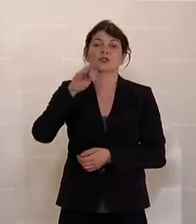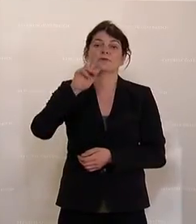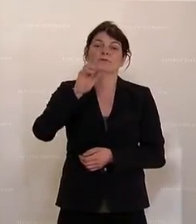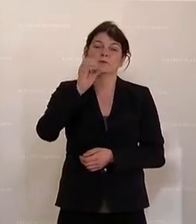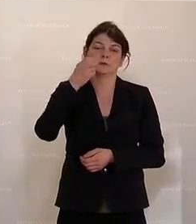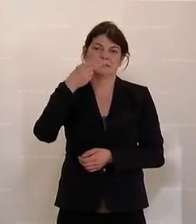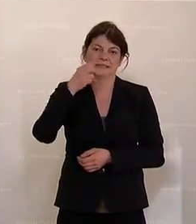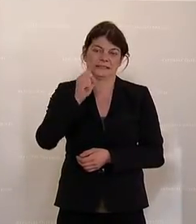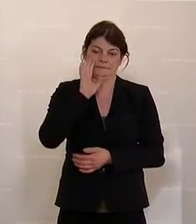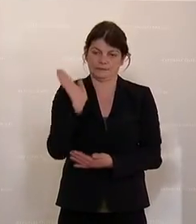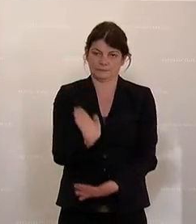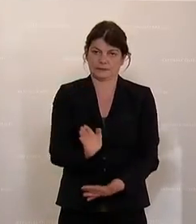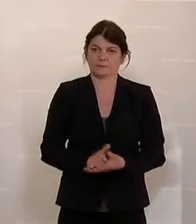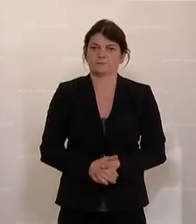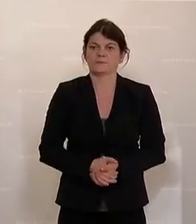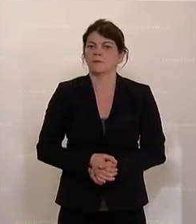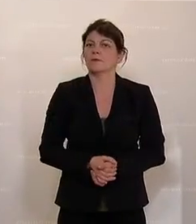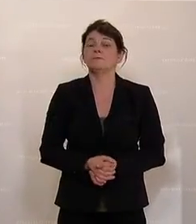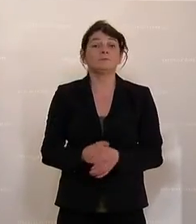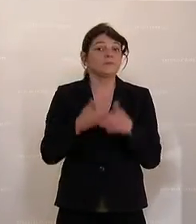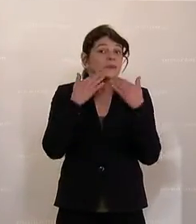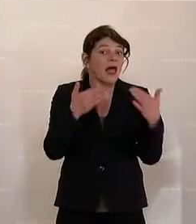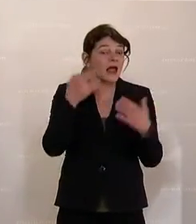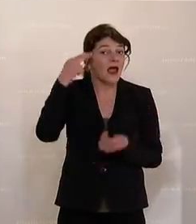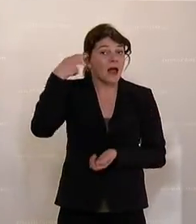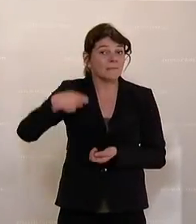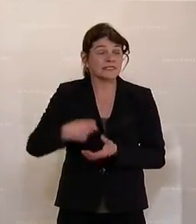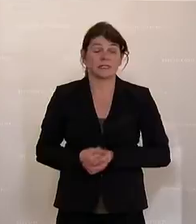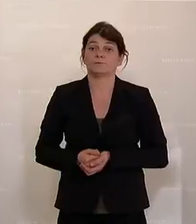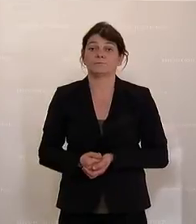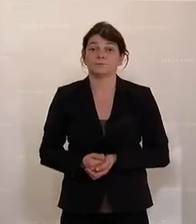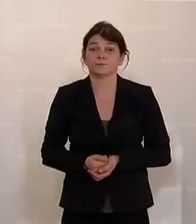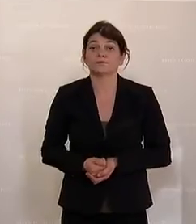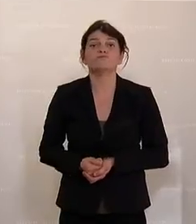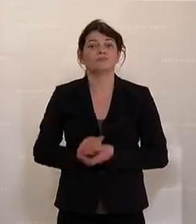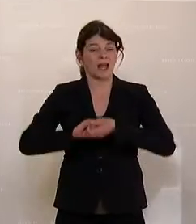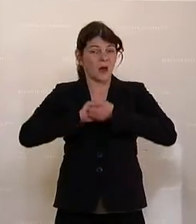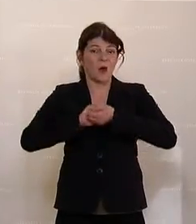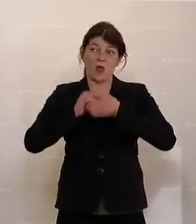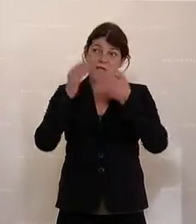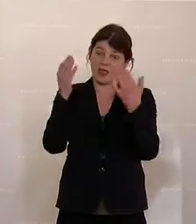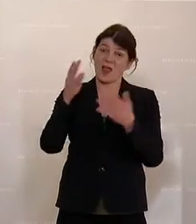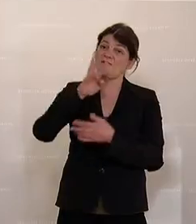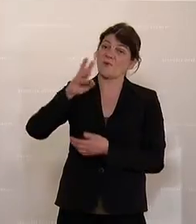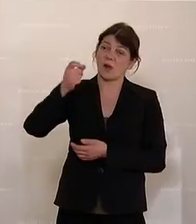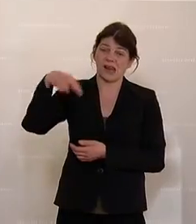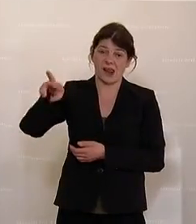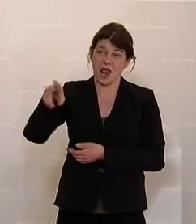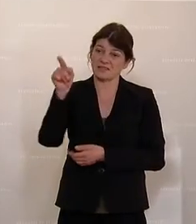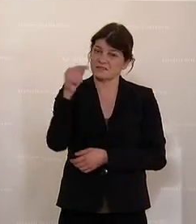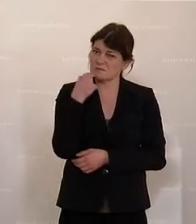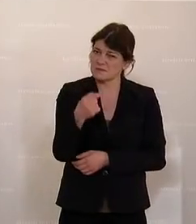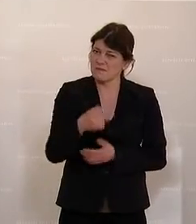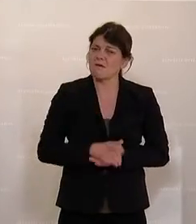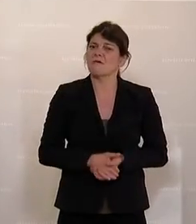Jetzt hat sich Hubert Fuchs von den Freiheitlichen noch einmal zu Wort gemeldet, zu einer tatsächlichen Berichtigung. Kollege Wöginger hat gemeint,